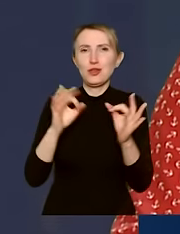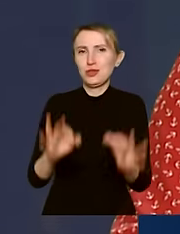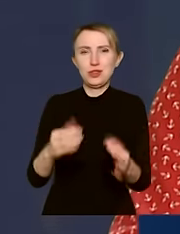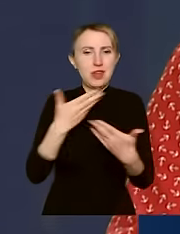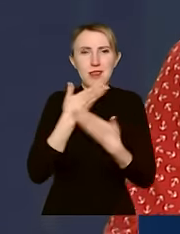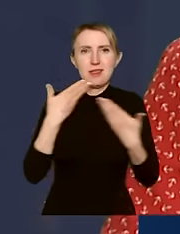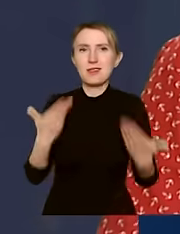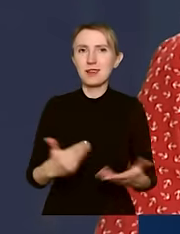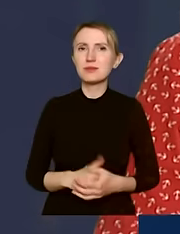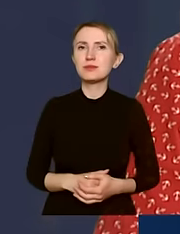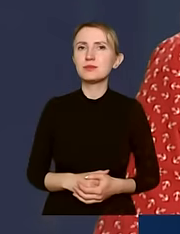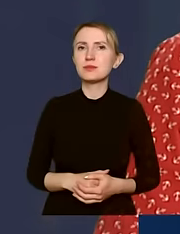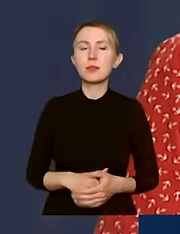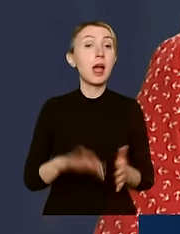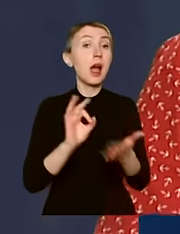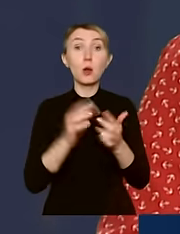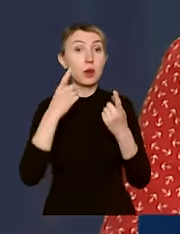odpowiedział, czyli znowu... To akurat jest nieprawda.